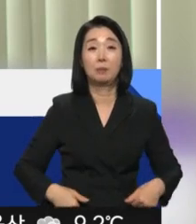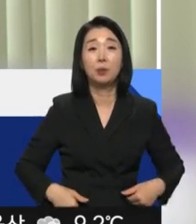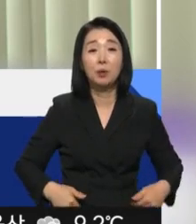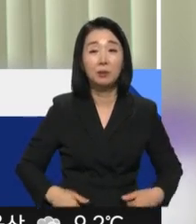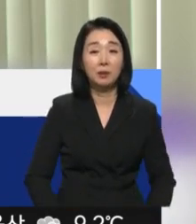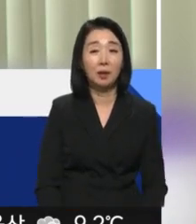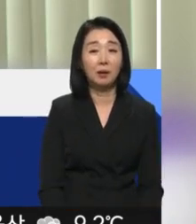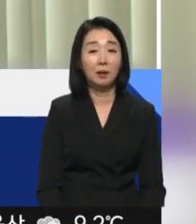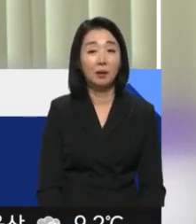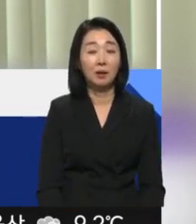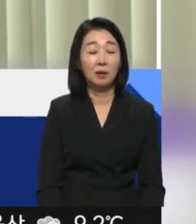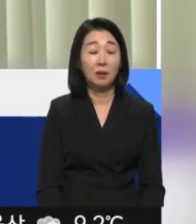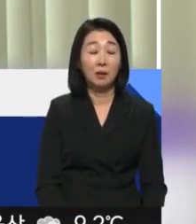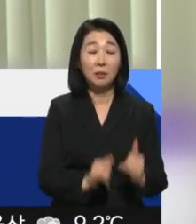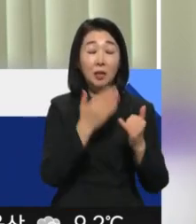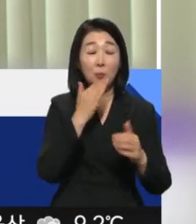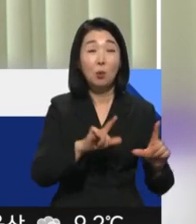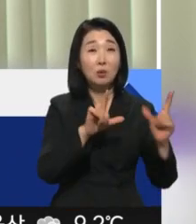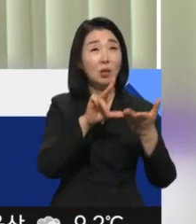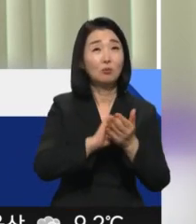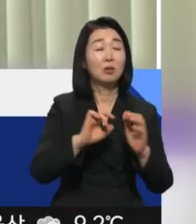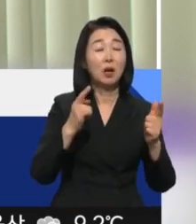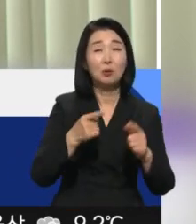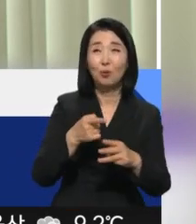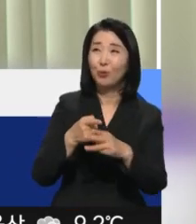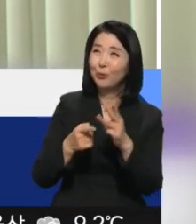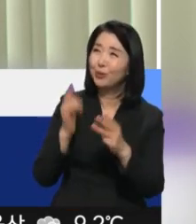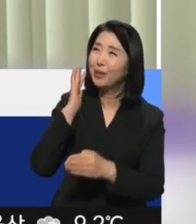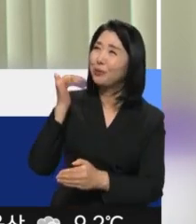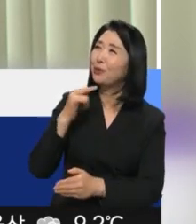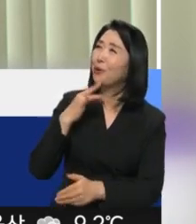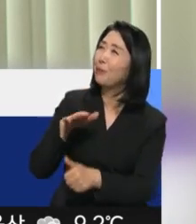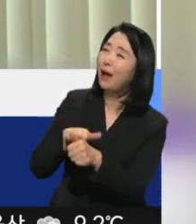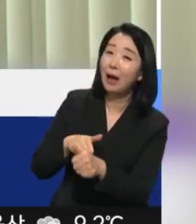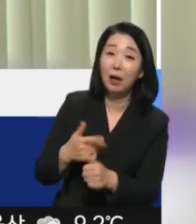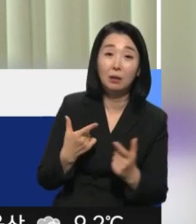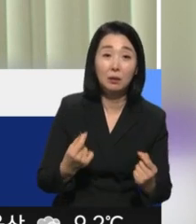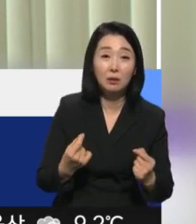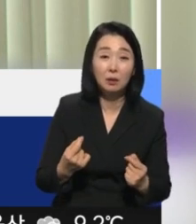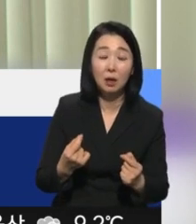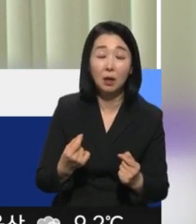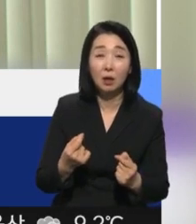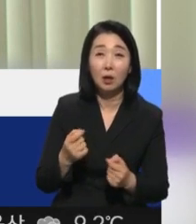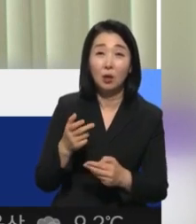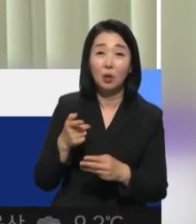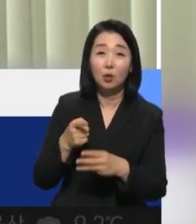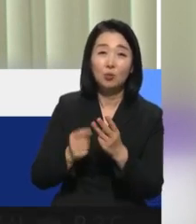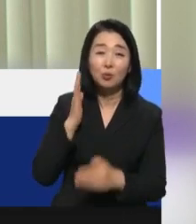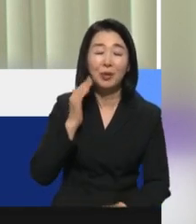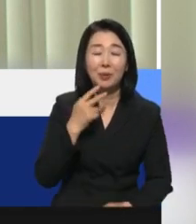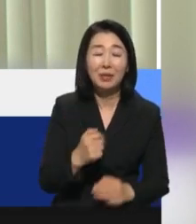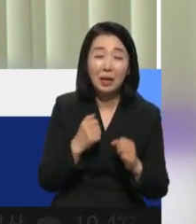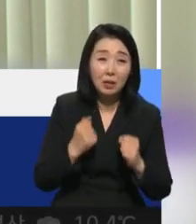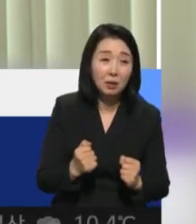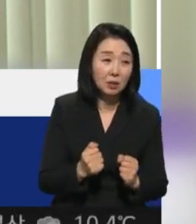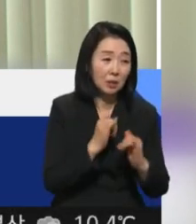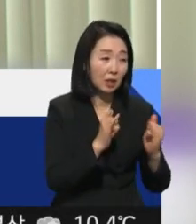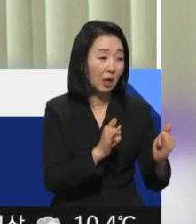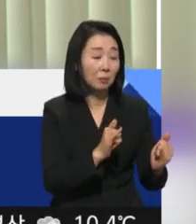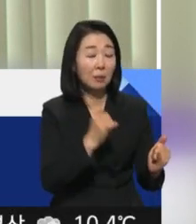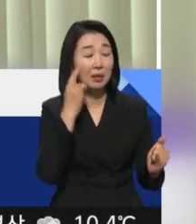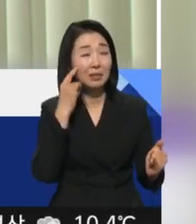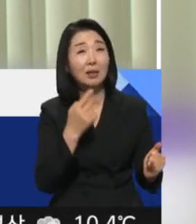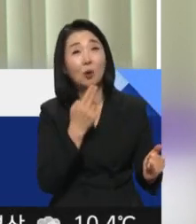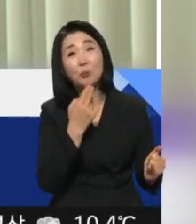아닌 윤생에만 관심이 있지 않을까라는 생각이 듭니다. 윤석열 정부 살아남기 윤생으로 인식하고 있지 않다면 불가능한